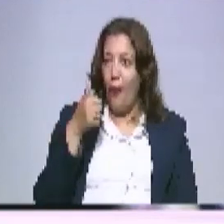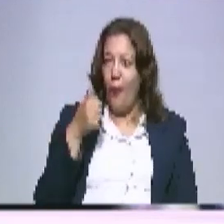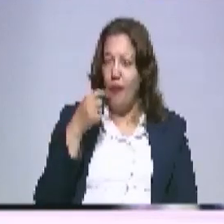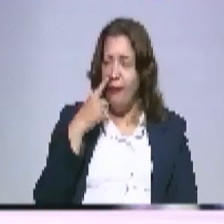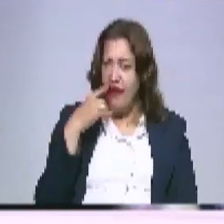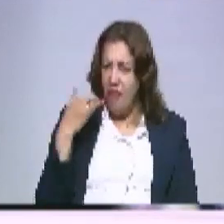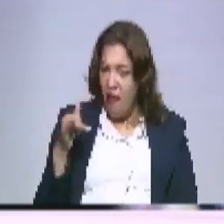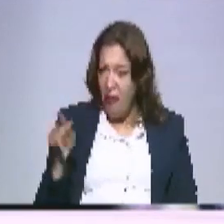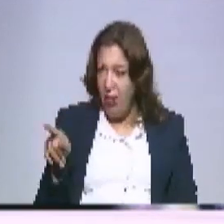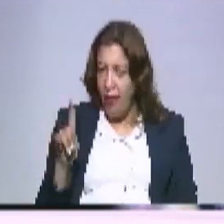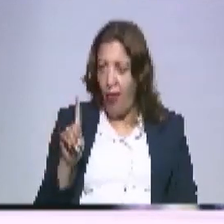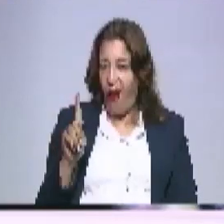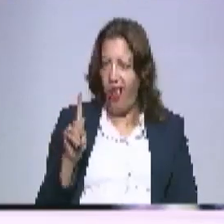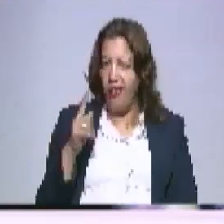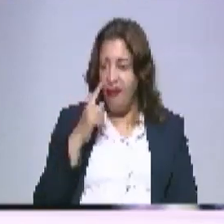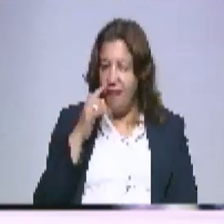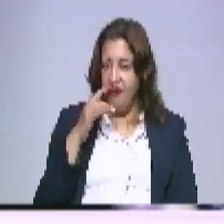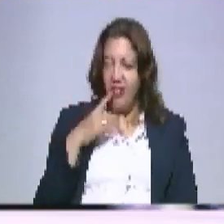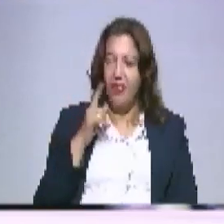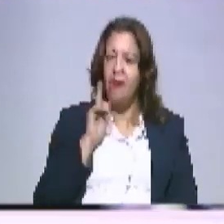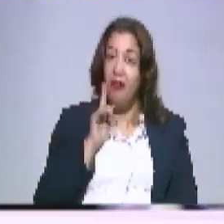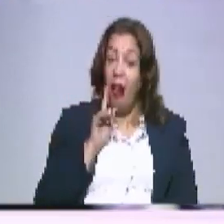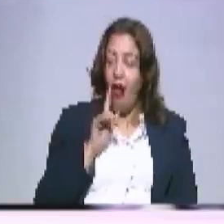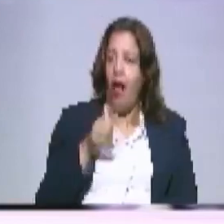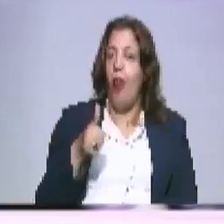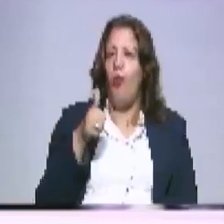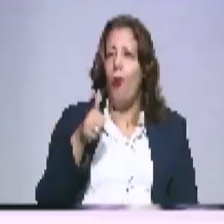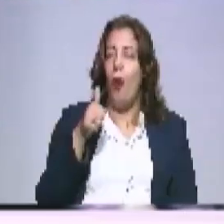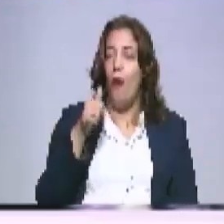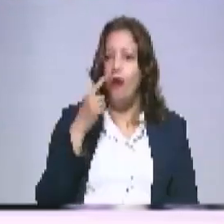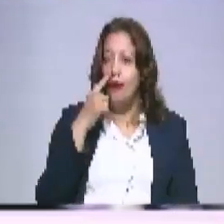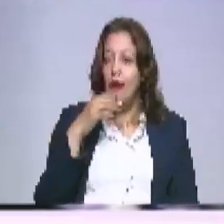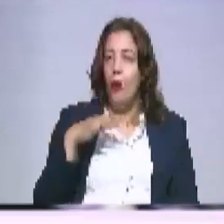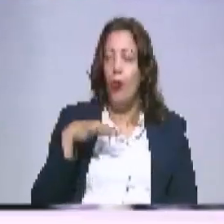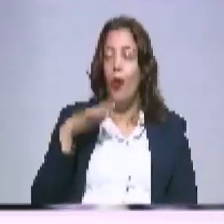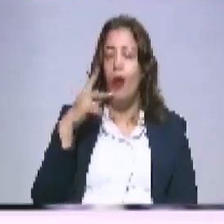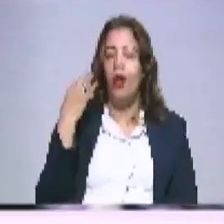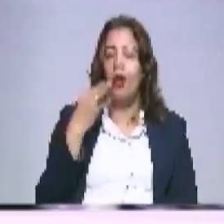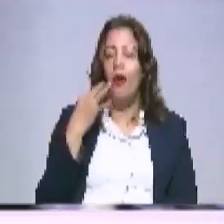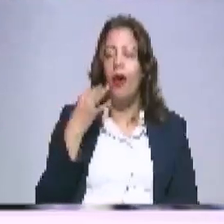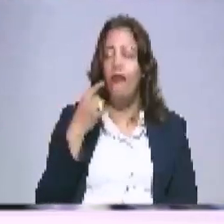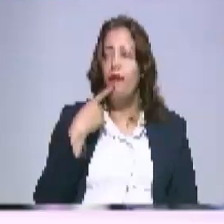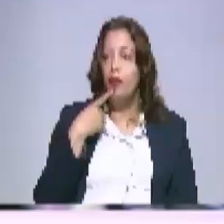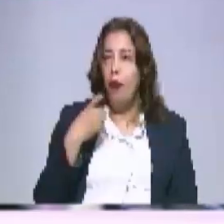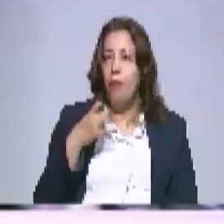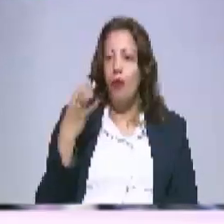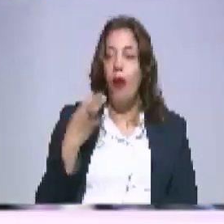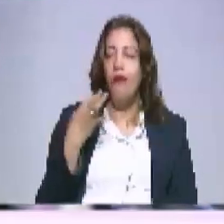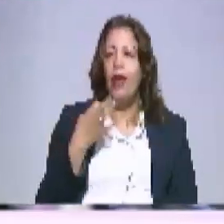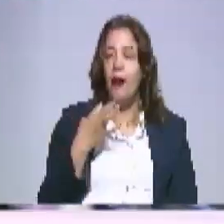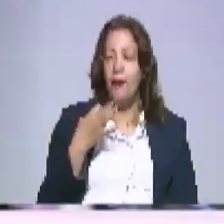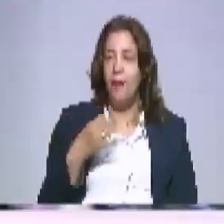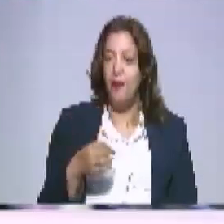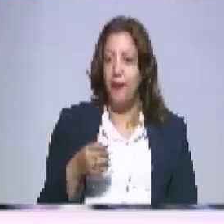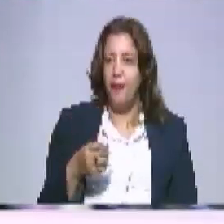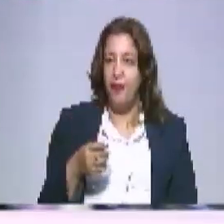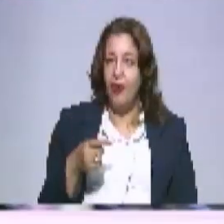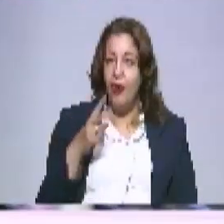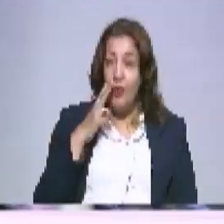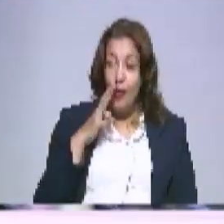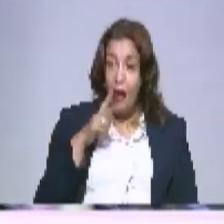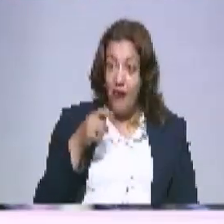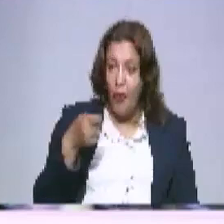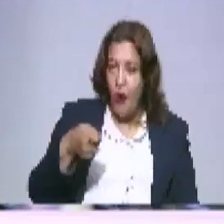حاجه بقى. ايه ده؟ لا مفيش ريحه قرنبيط خالص. هو كمان الطعم هيبقى اخده في حته تانية كمان. الصوص الجميل